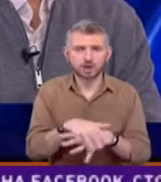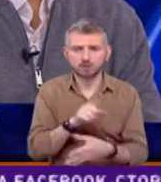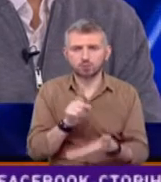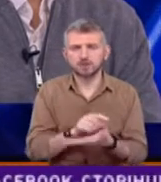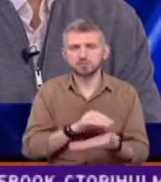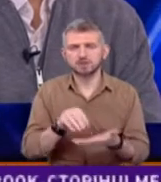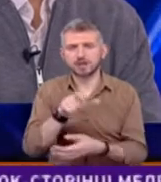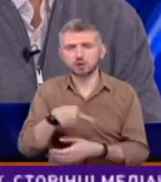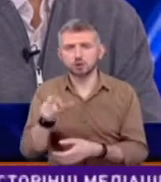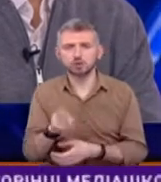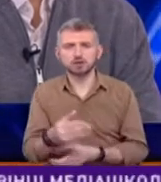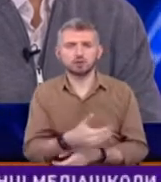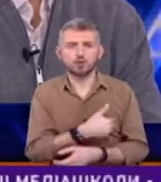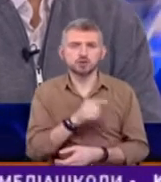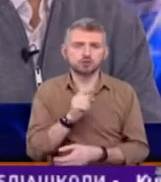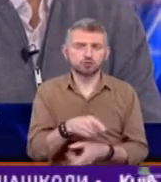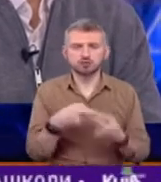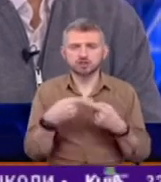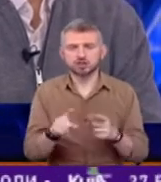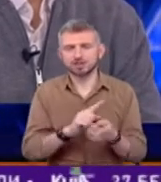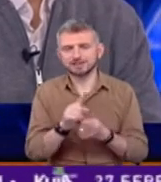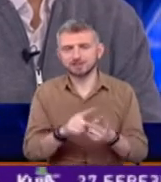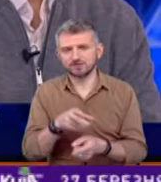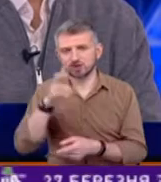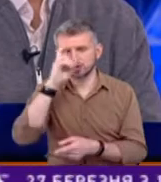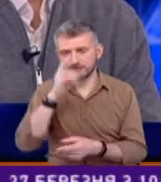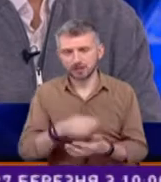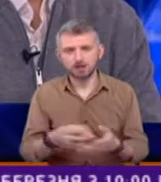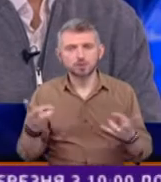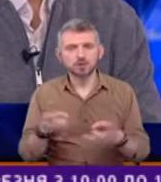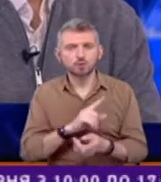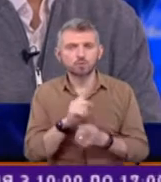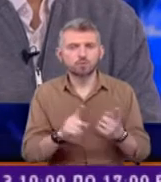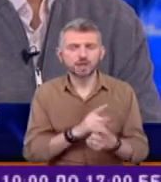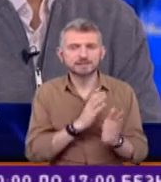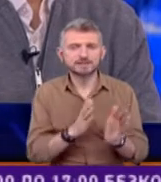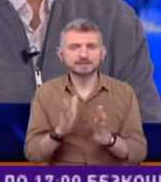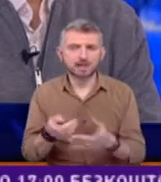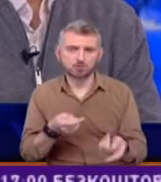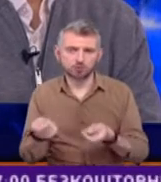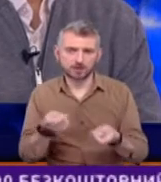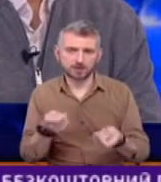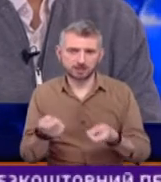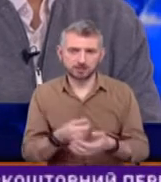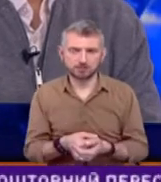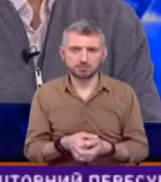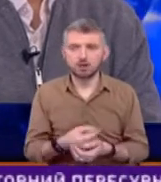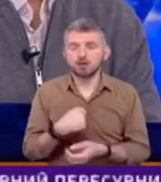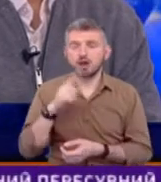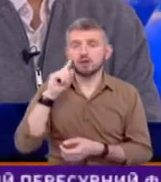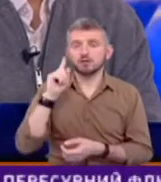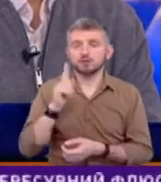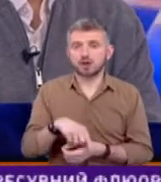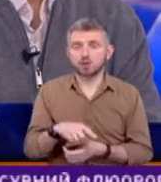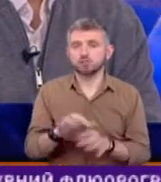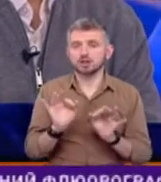писати люди, які хочуть ту чи іншу зміну держави. Потрібно поміняти систему управління. Ну,